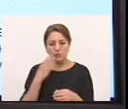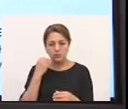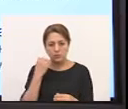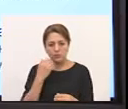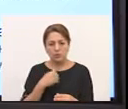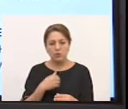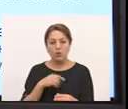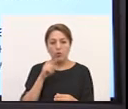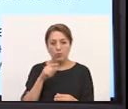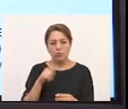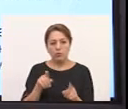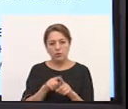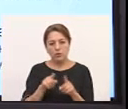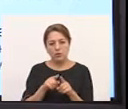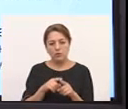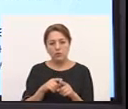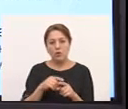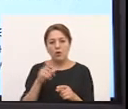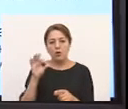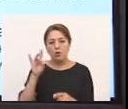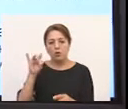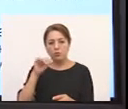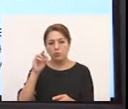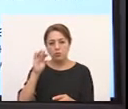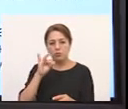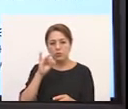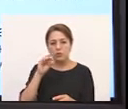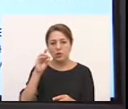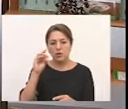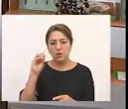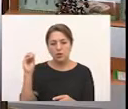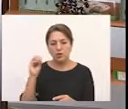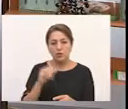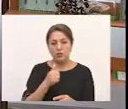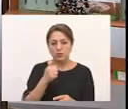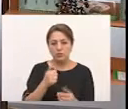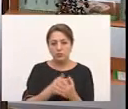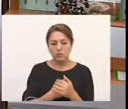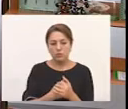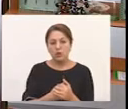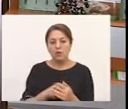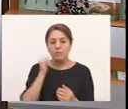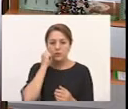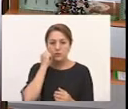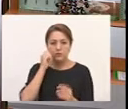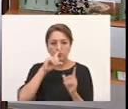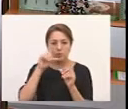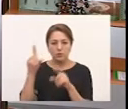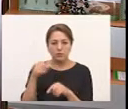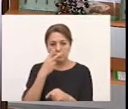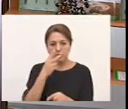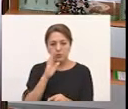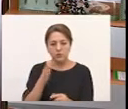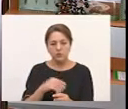бивали. Доселе оружие мое было счастливо. Дай срок, то ли еще будет, как пойду на Москву». Что это за